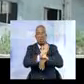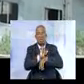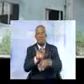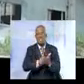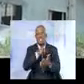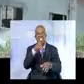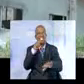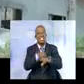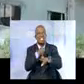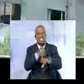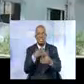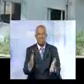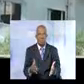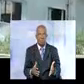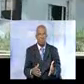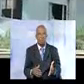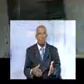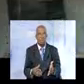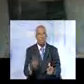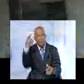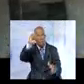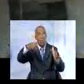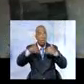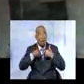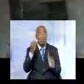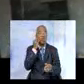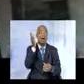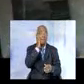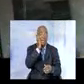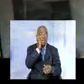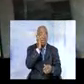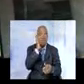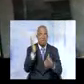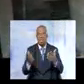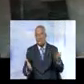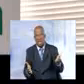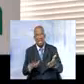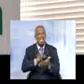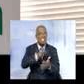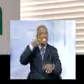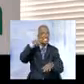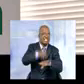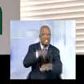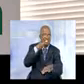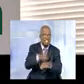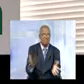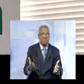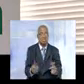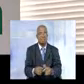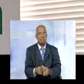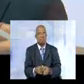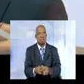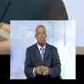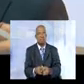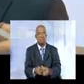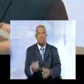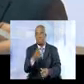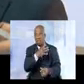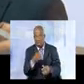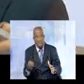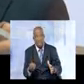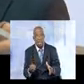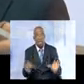récurrent est de 400 000. Un déficit qui se creuse d'année en année, de 40 000 logements. Fraternité Matin veut ajouter sa